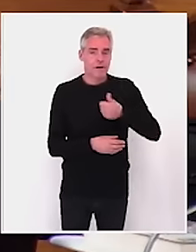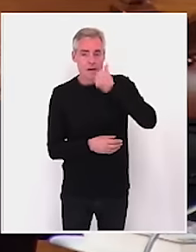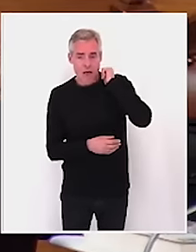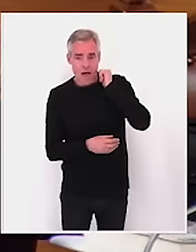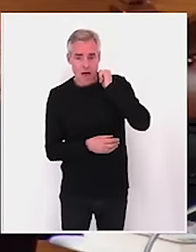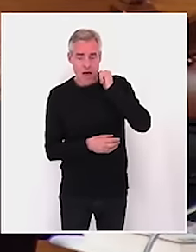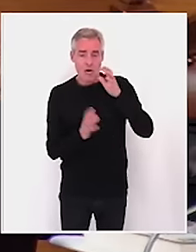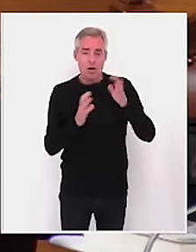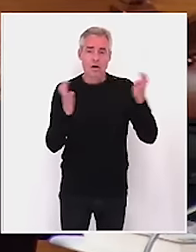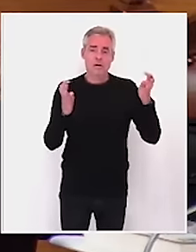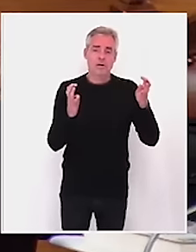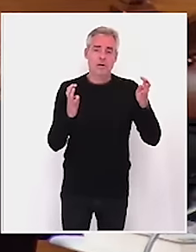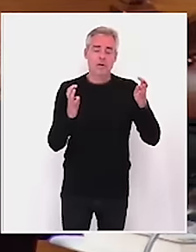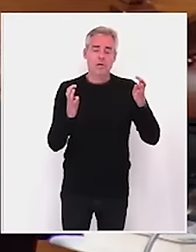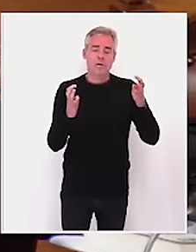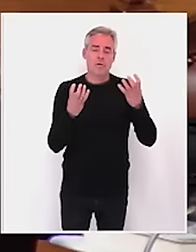au Congrès avec